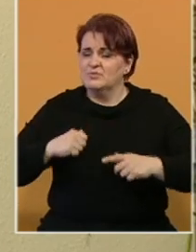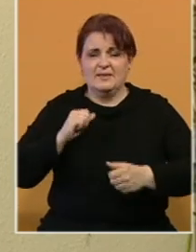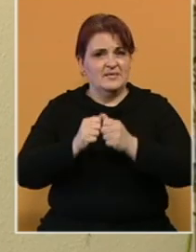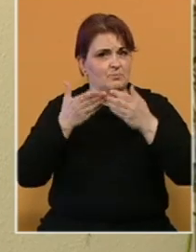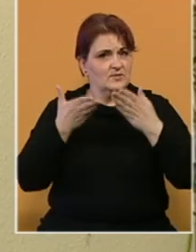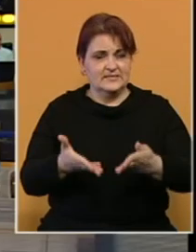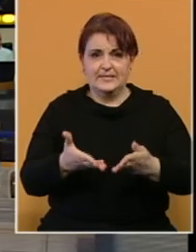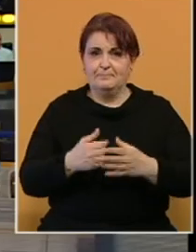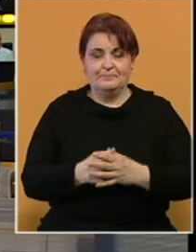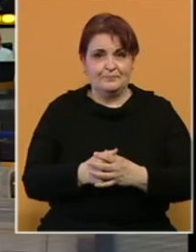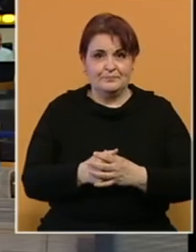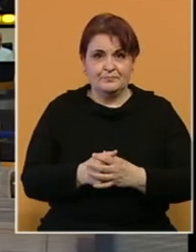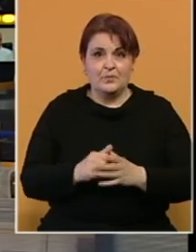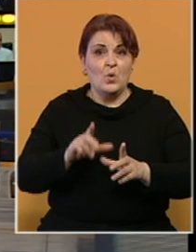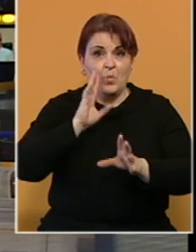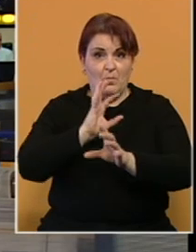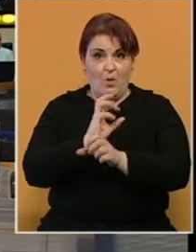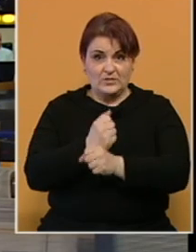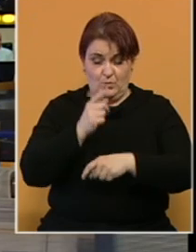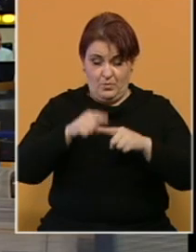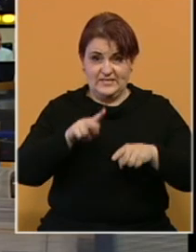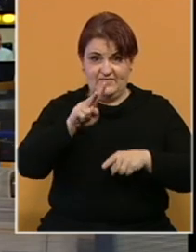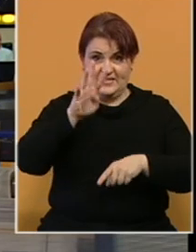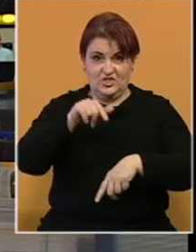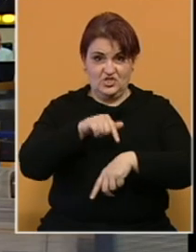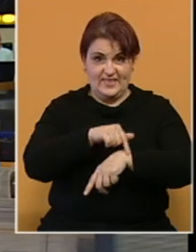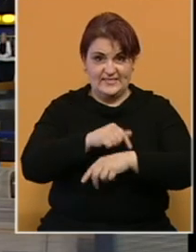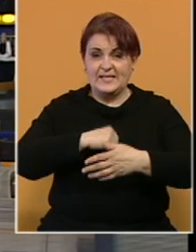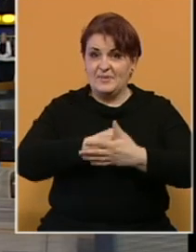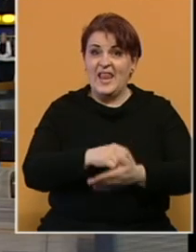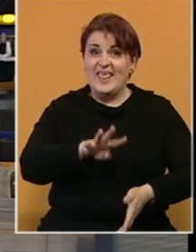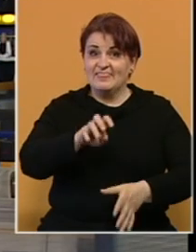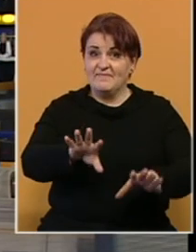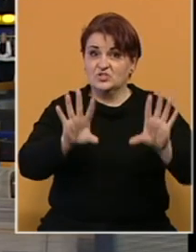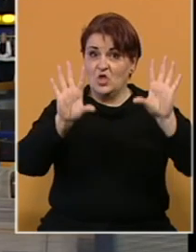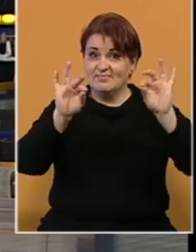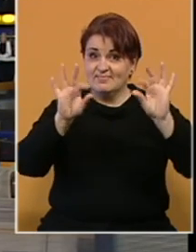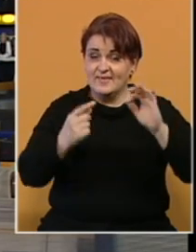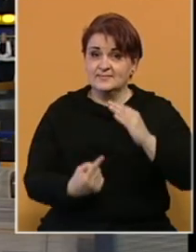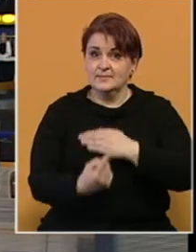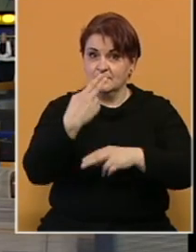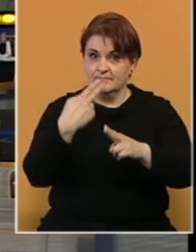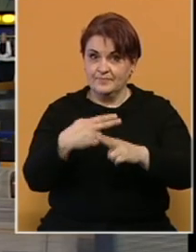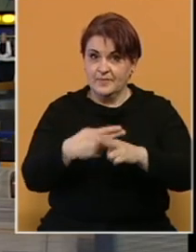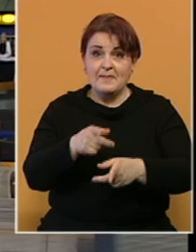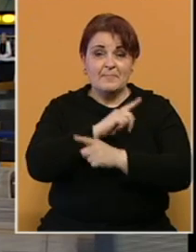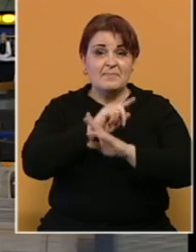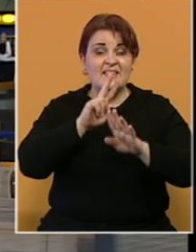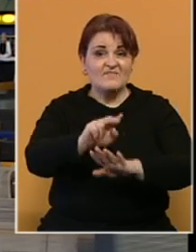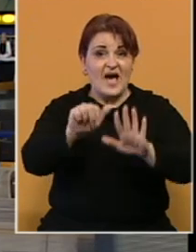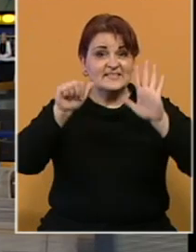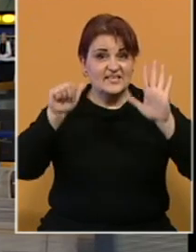ovim. U Bosni i Hercegovini je u posljednja 24 časa zabilježeno 910 novozaraženih, preminulo